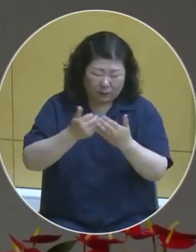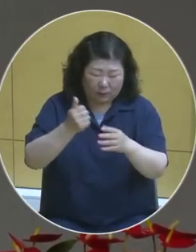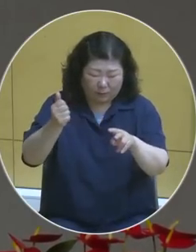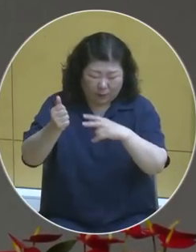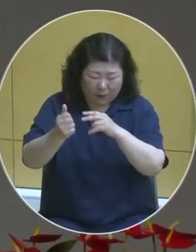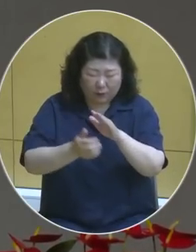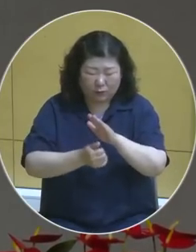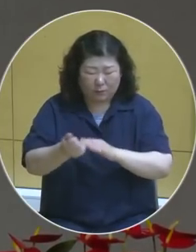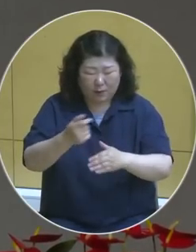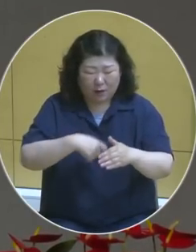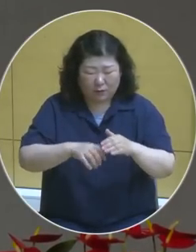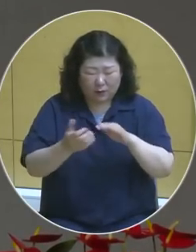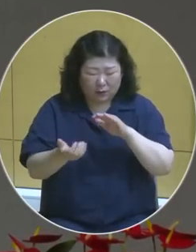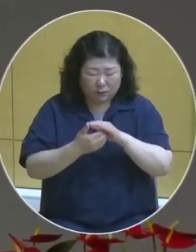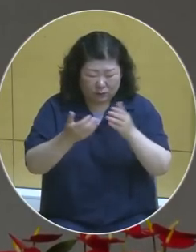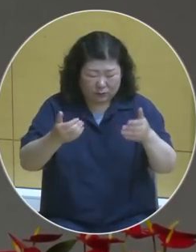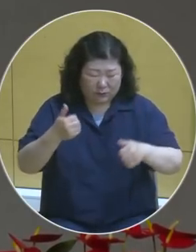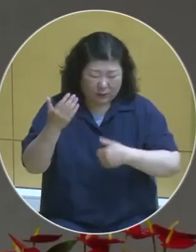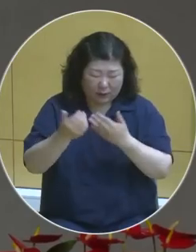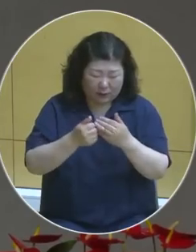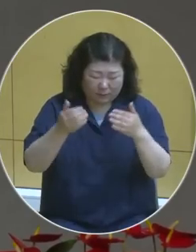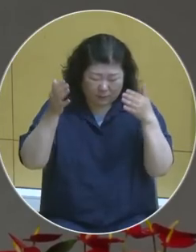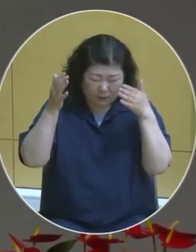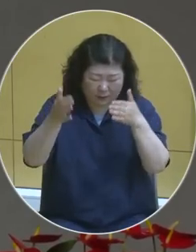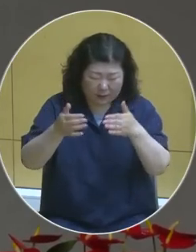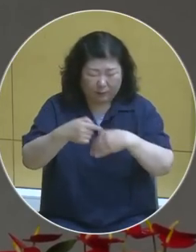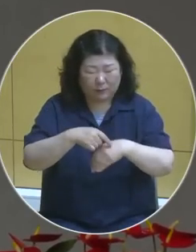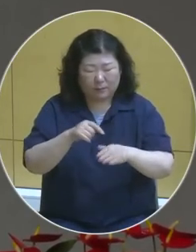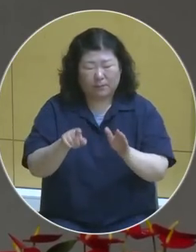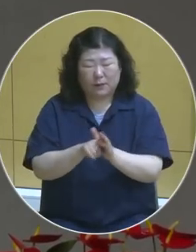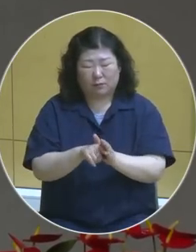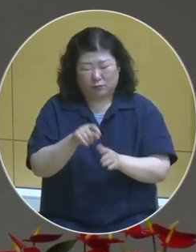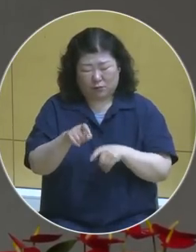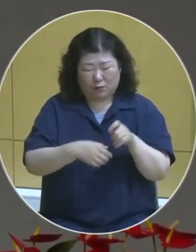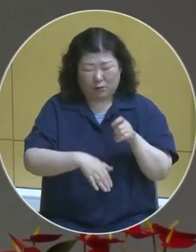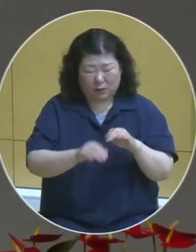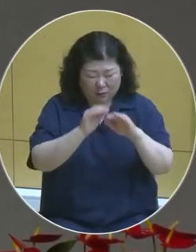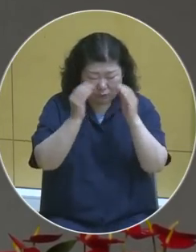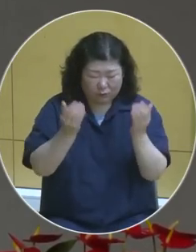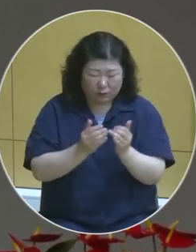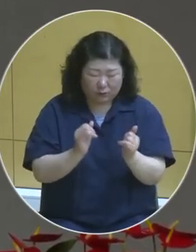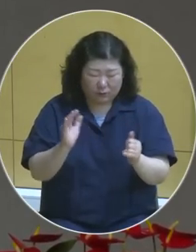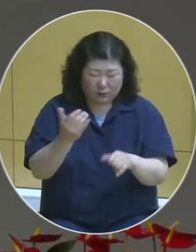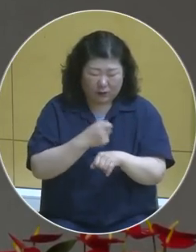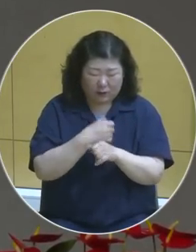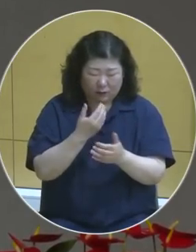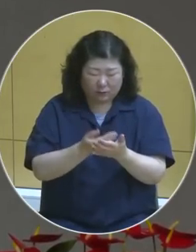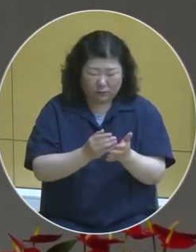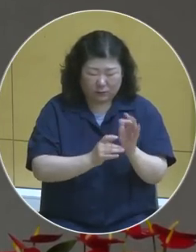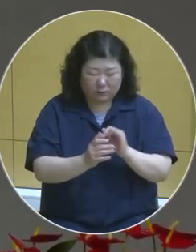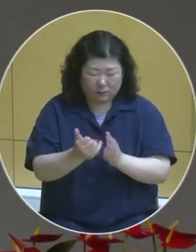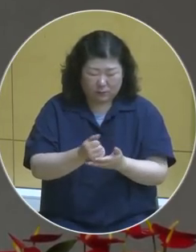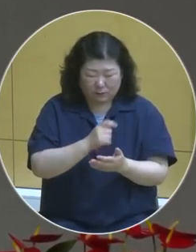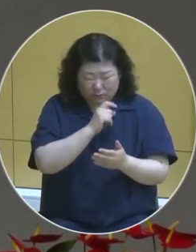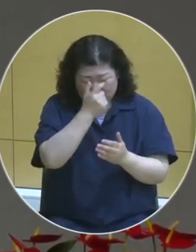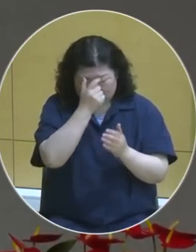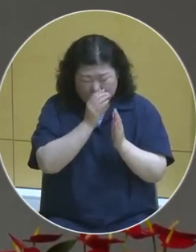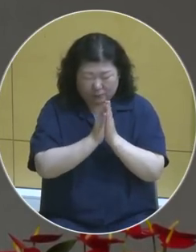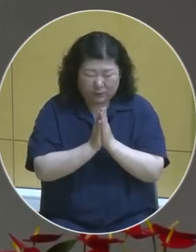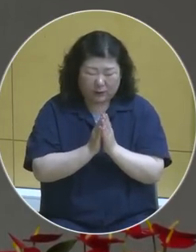이루어가시는 하나님을 향해 믿음으로 걸어가는 우리 모두가 되게 하여 주시옵소서. 예수님의 이름으로